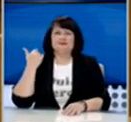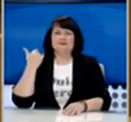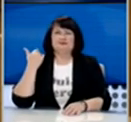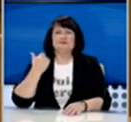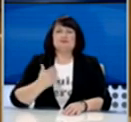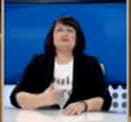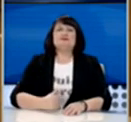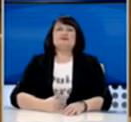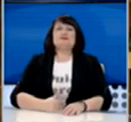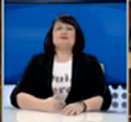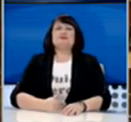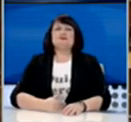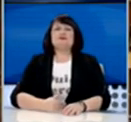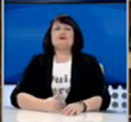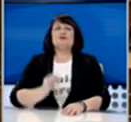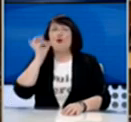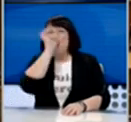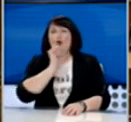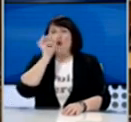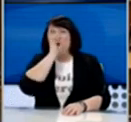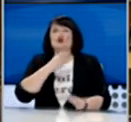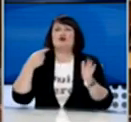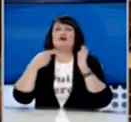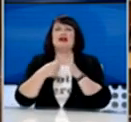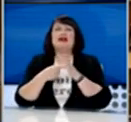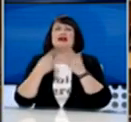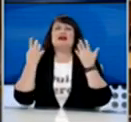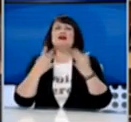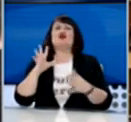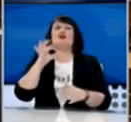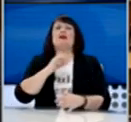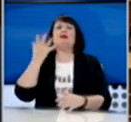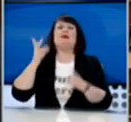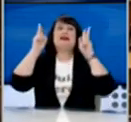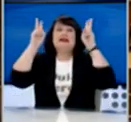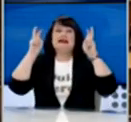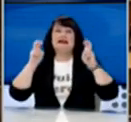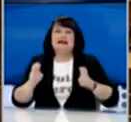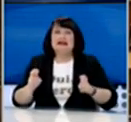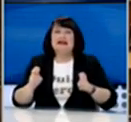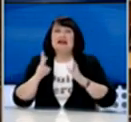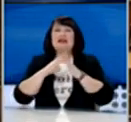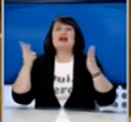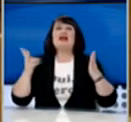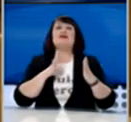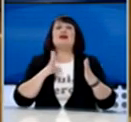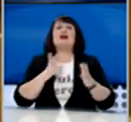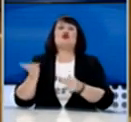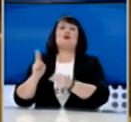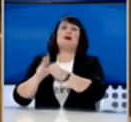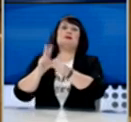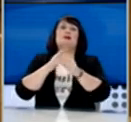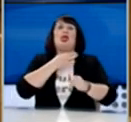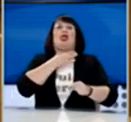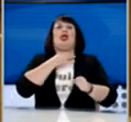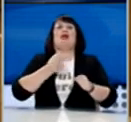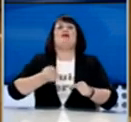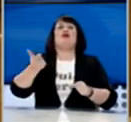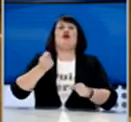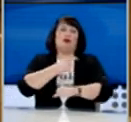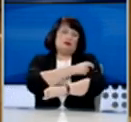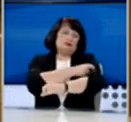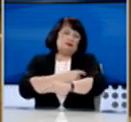της τον οκτώβριο του 1955 διαβάζουν τους εξής τίτλους 17 άτομα πνίγηκαν στο βόλο οι δύο χείμαρος βύθισαν το βόλο σε νέο